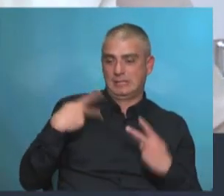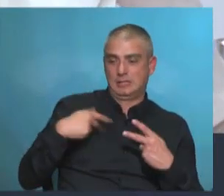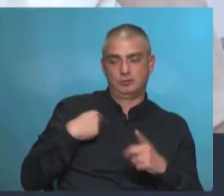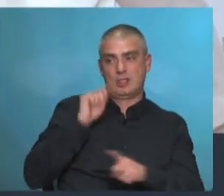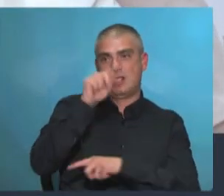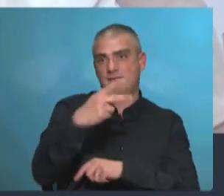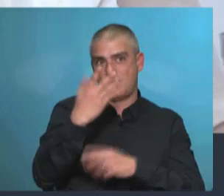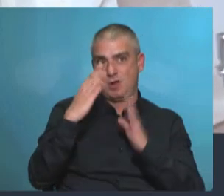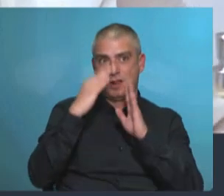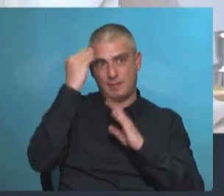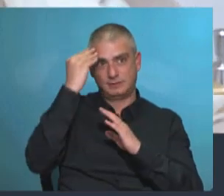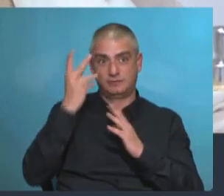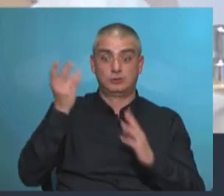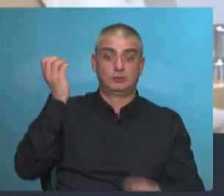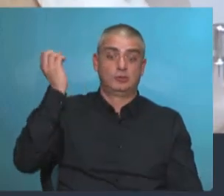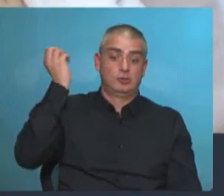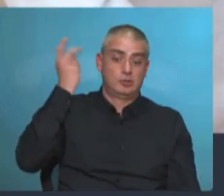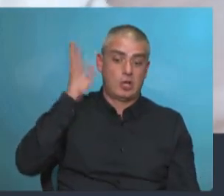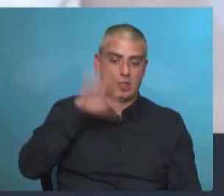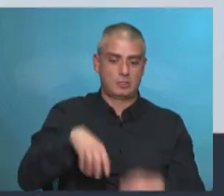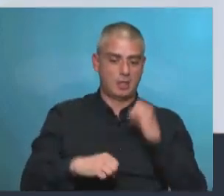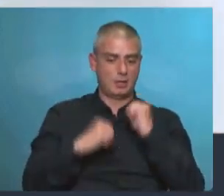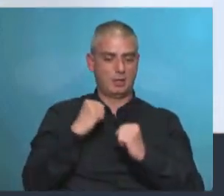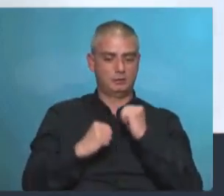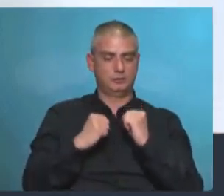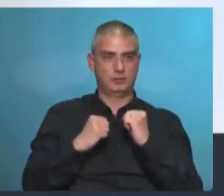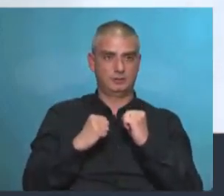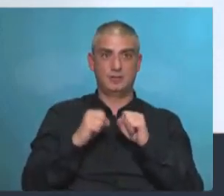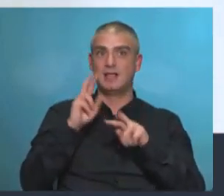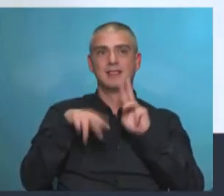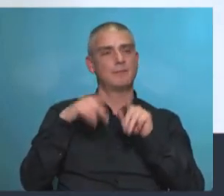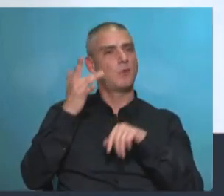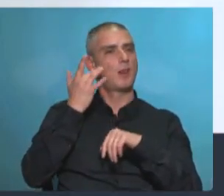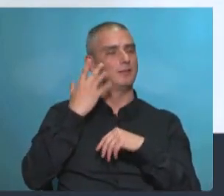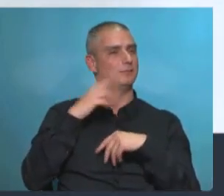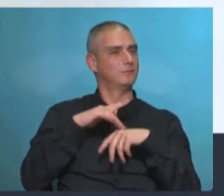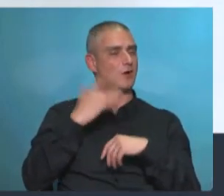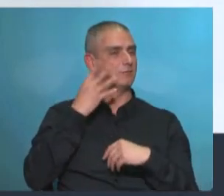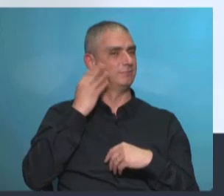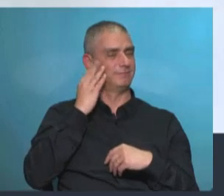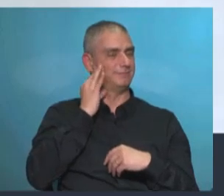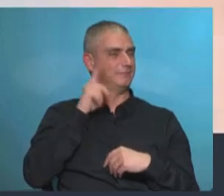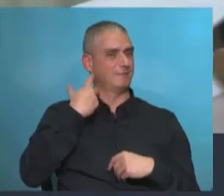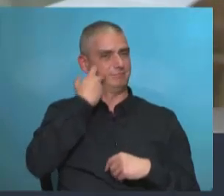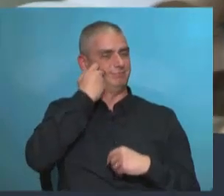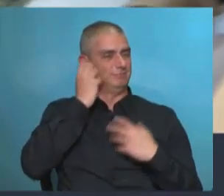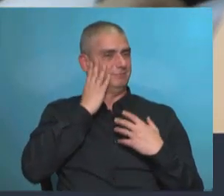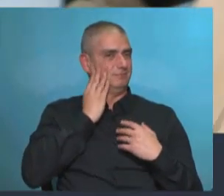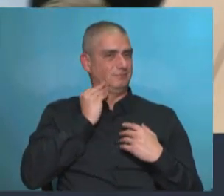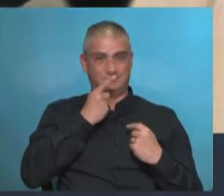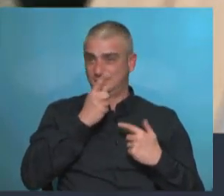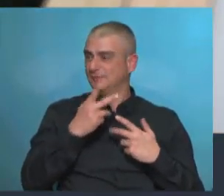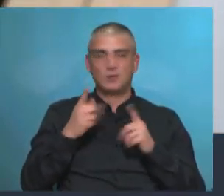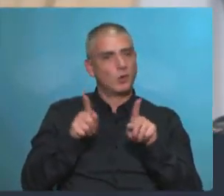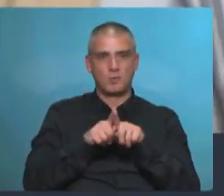שאני אגיע לבית ספר הזה, עוד יותר ככה הקשה. הטיפול המפנק שהיא מקבלת הבוקר מקרין שווה לא פחות מבחינתה